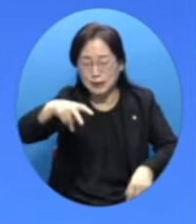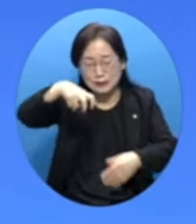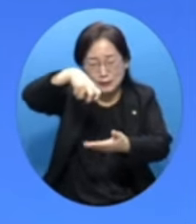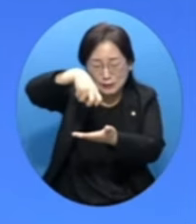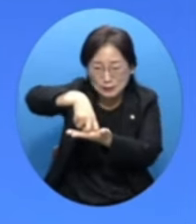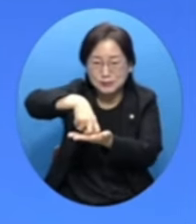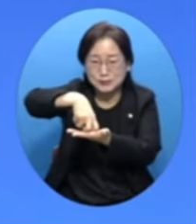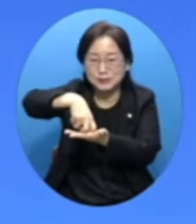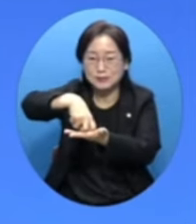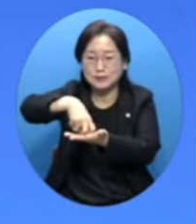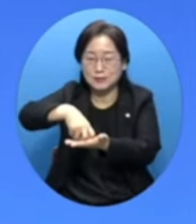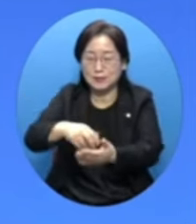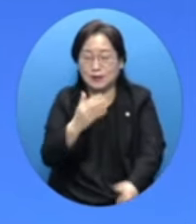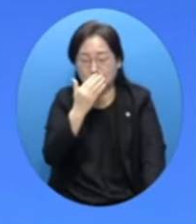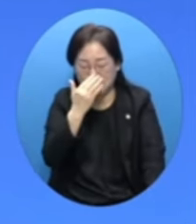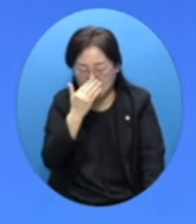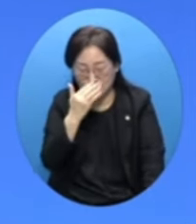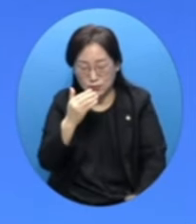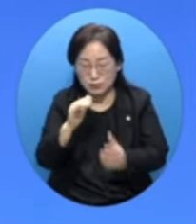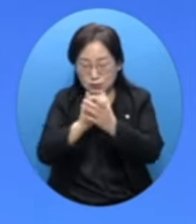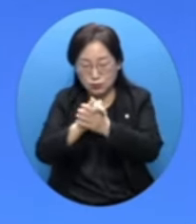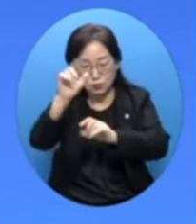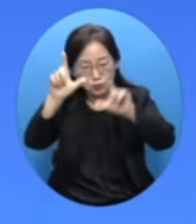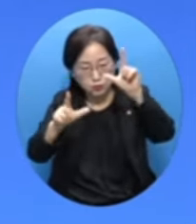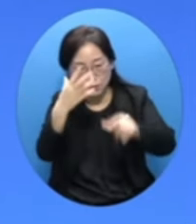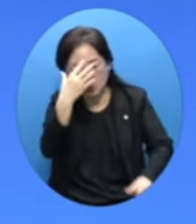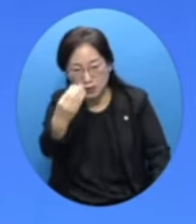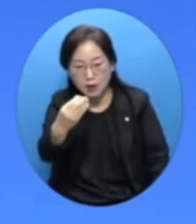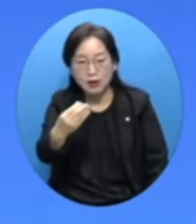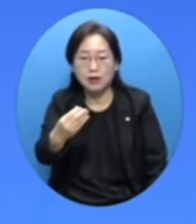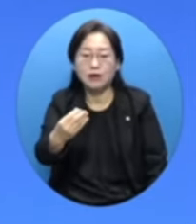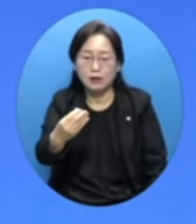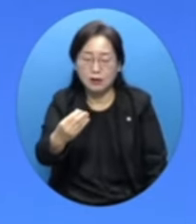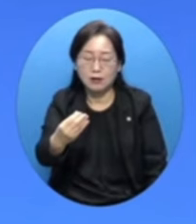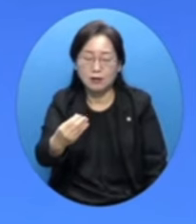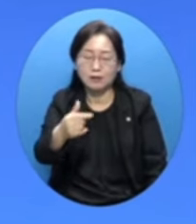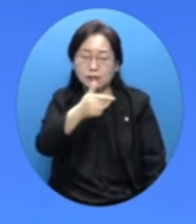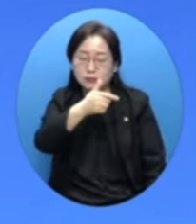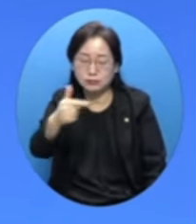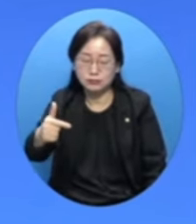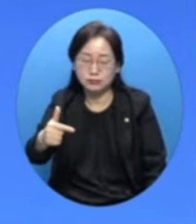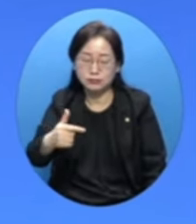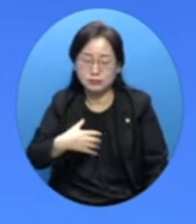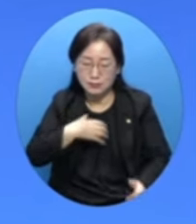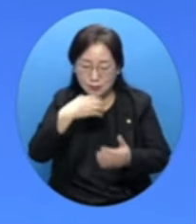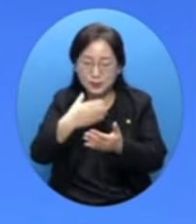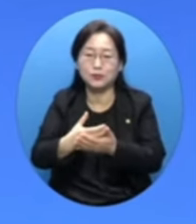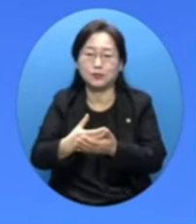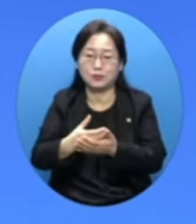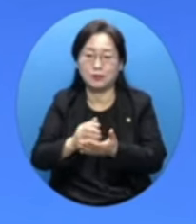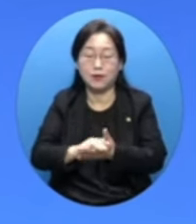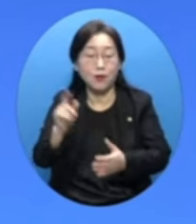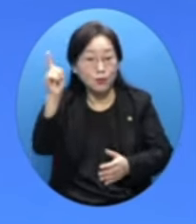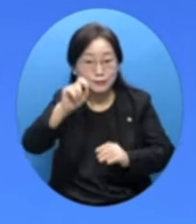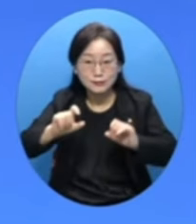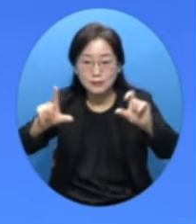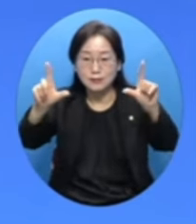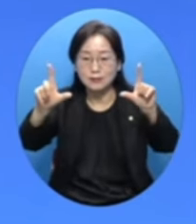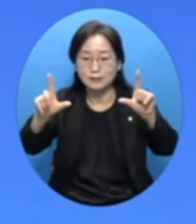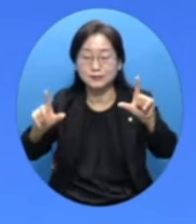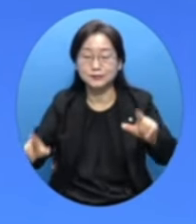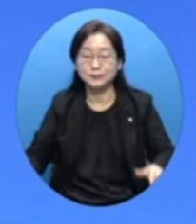꿇고 겸손하게 기도하시는 모습을 보면서 제가 큰 감동을 받았습니다 어느